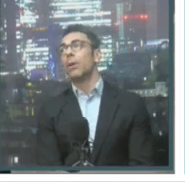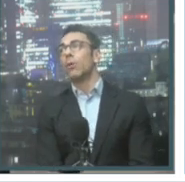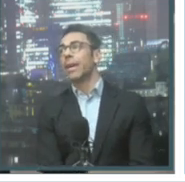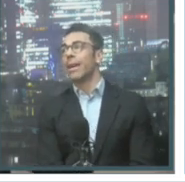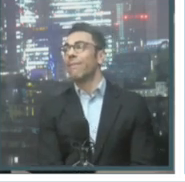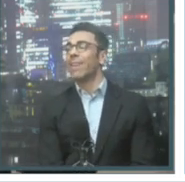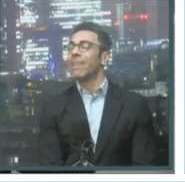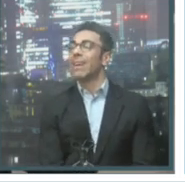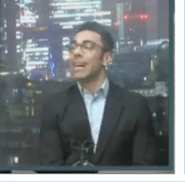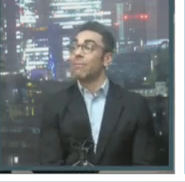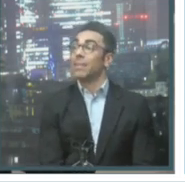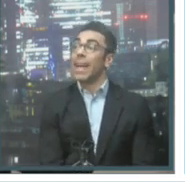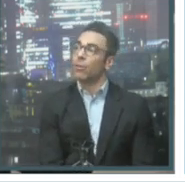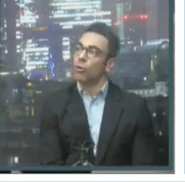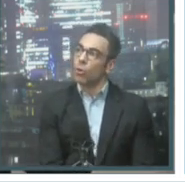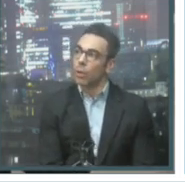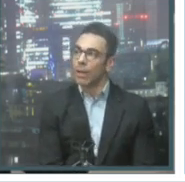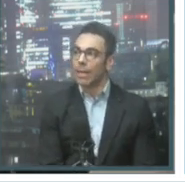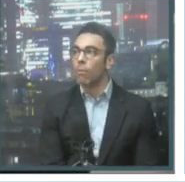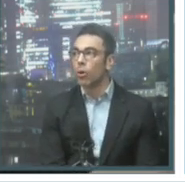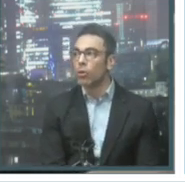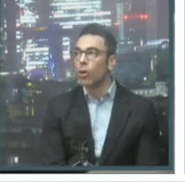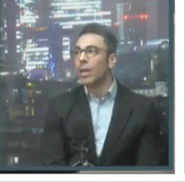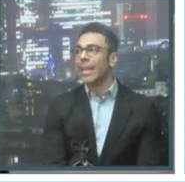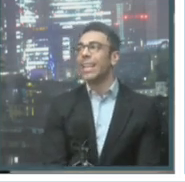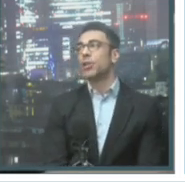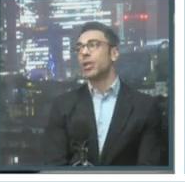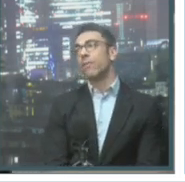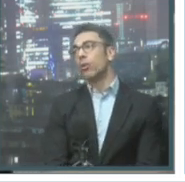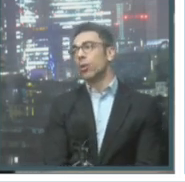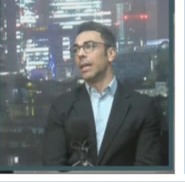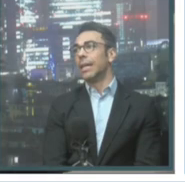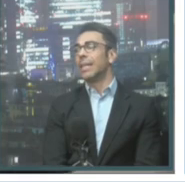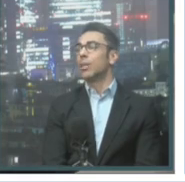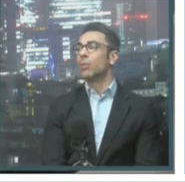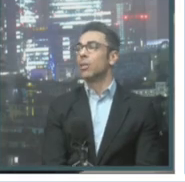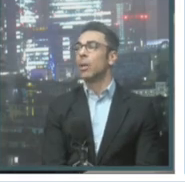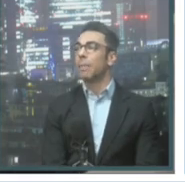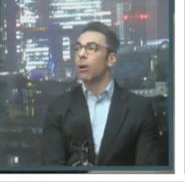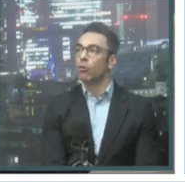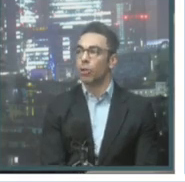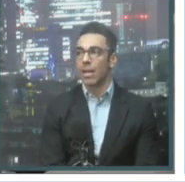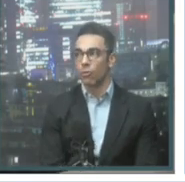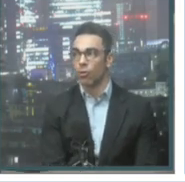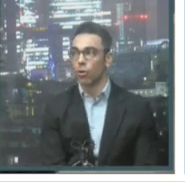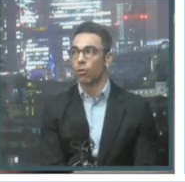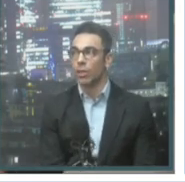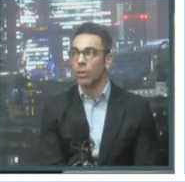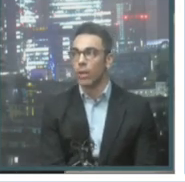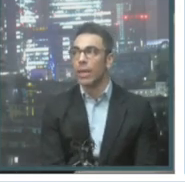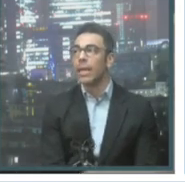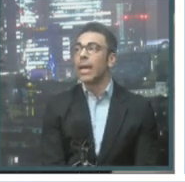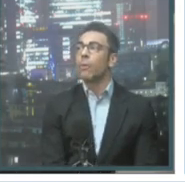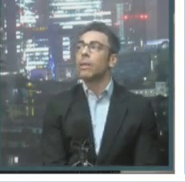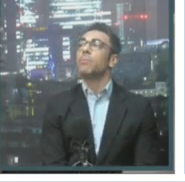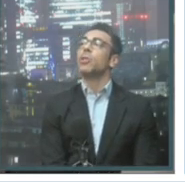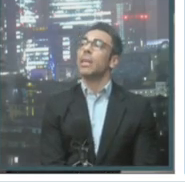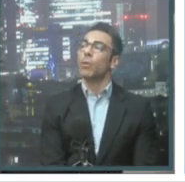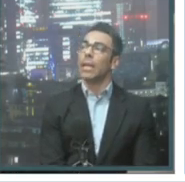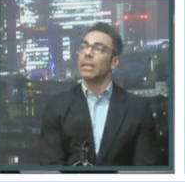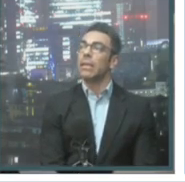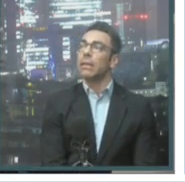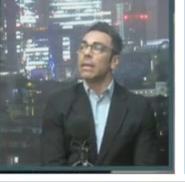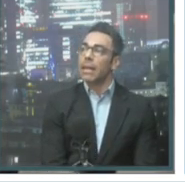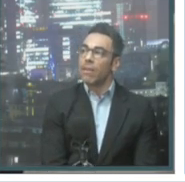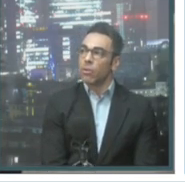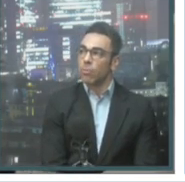da quello che veniva detto in qualche modo leggevo le situazioni però non c'erano sottotitoli e quindi ci siamo